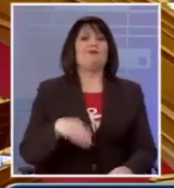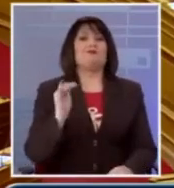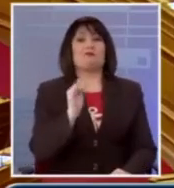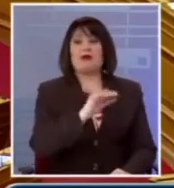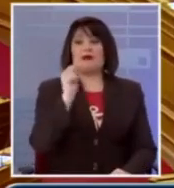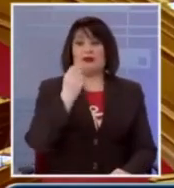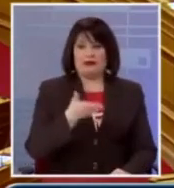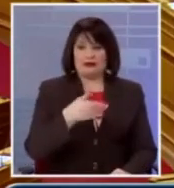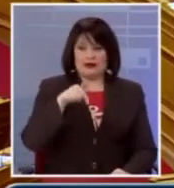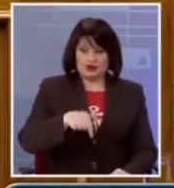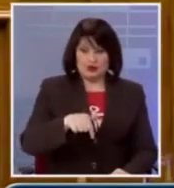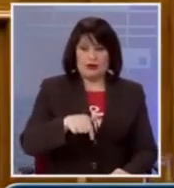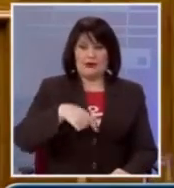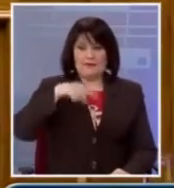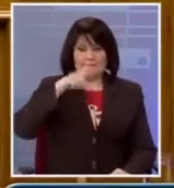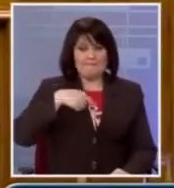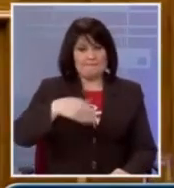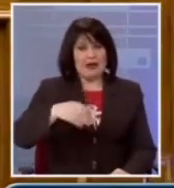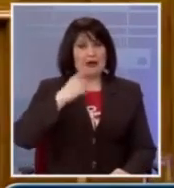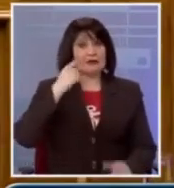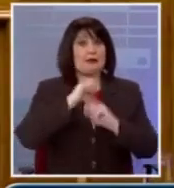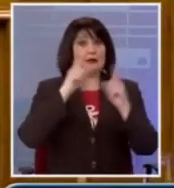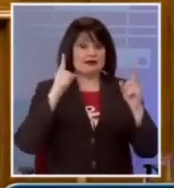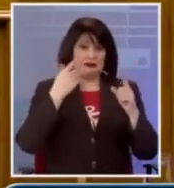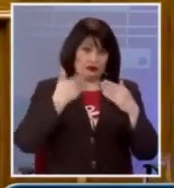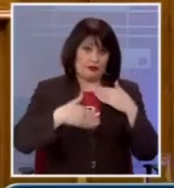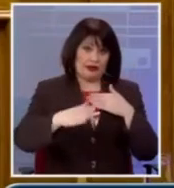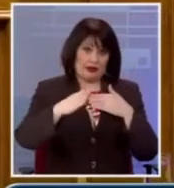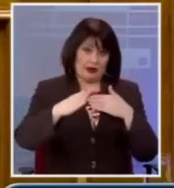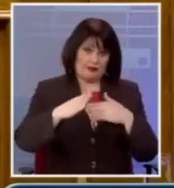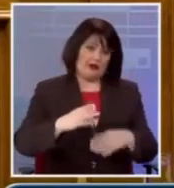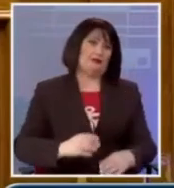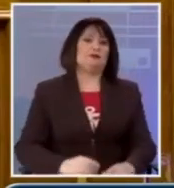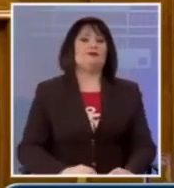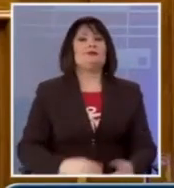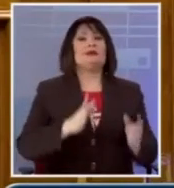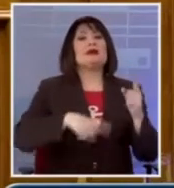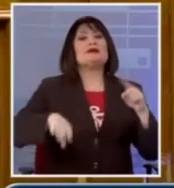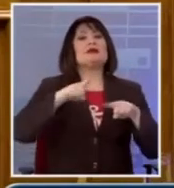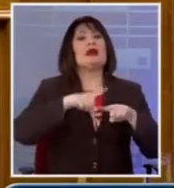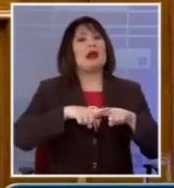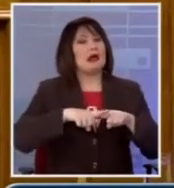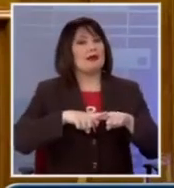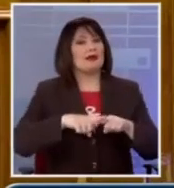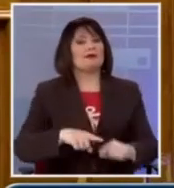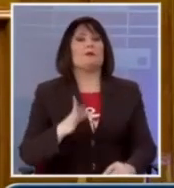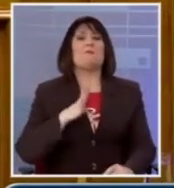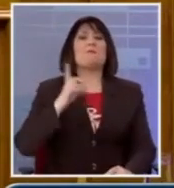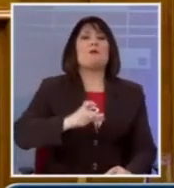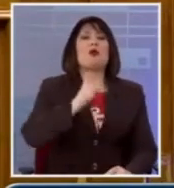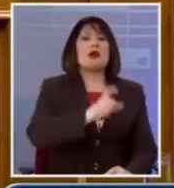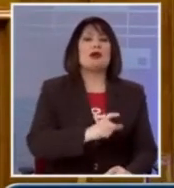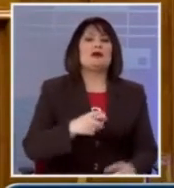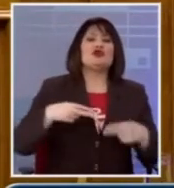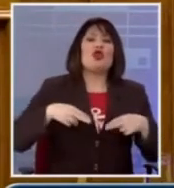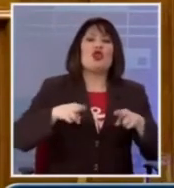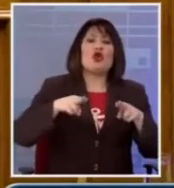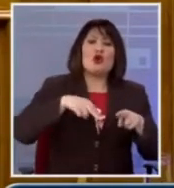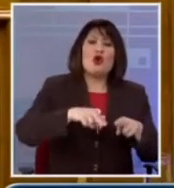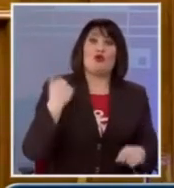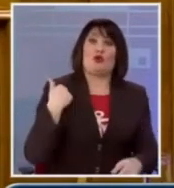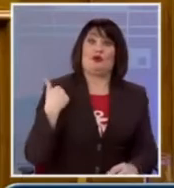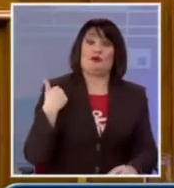Αυτές τις ημέρες ζούμε κάτι πρωτόγνωρο. Κάτι πρωτόγνωρο στην Ελλάδα μας. Πολίτες μας σταματούν στο δρόμο και δηλώνουν